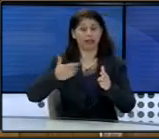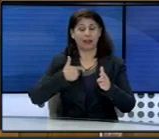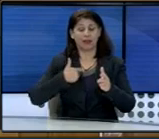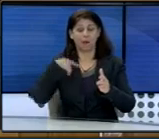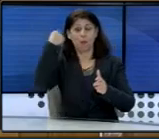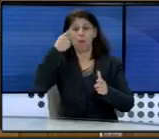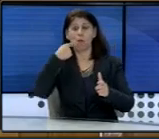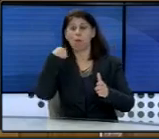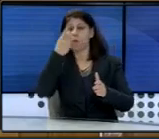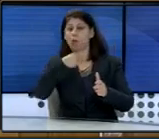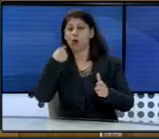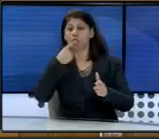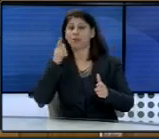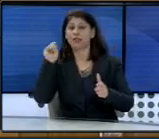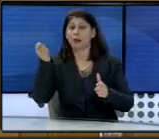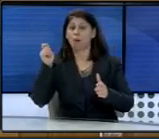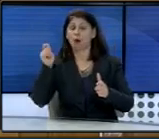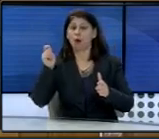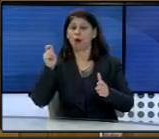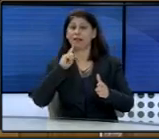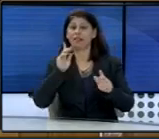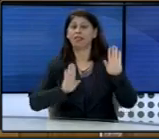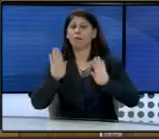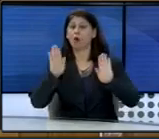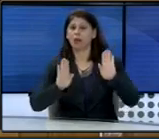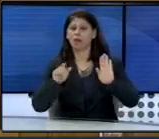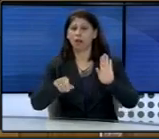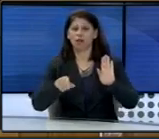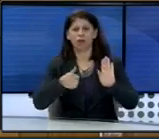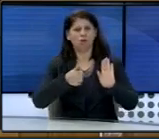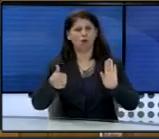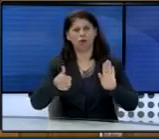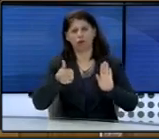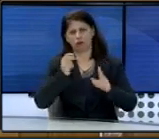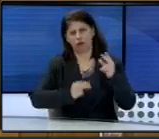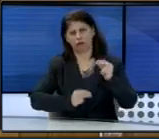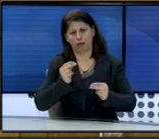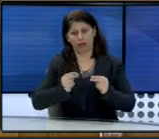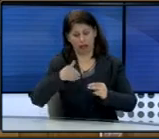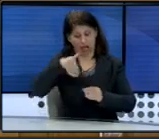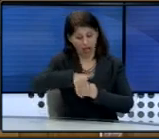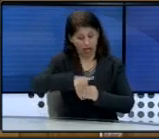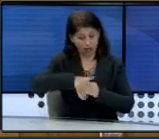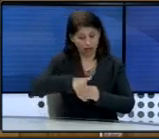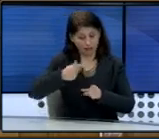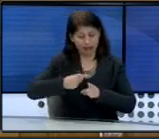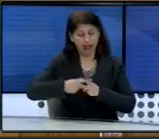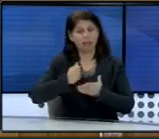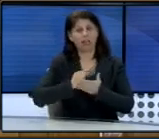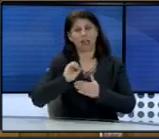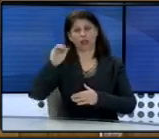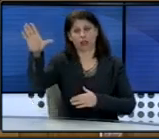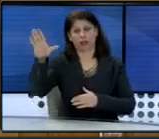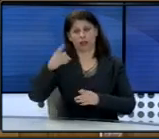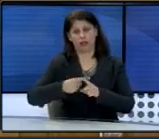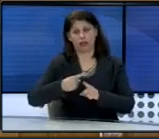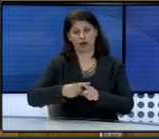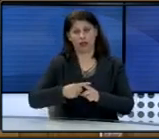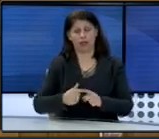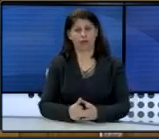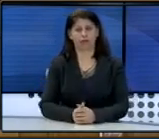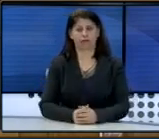δημοπρασίας, μόνο δεινά συσσωρεύονταν, τόσο μέσα όσο και έξω από την πατρίδα.